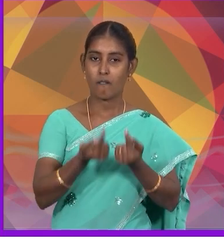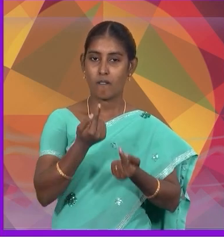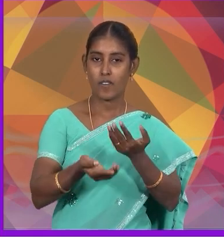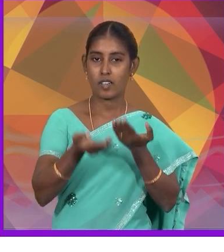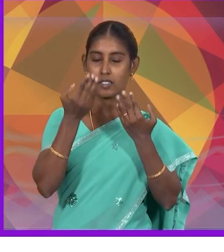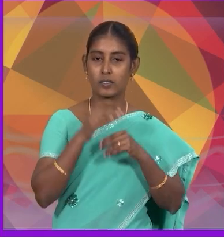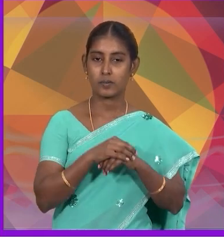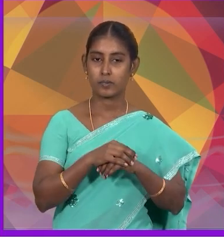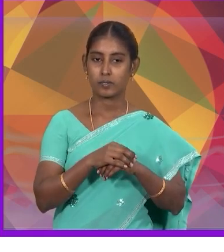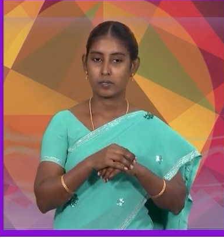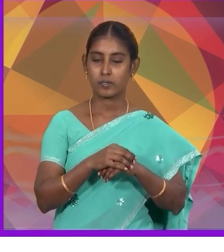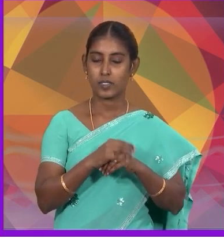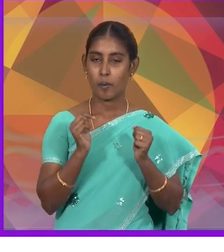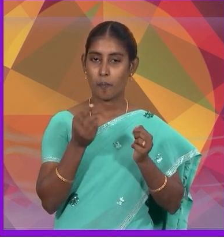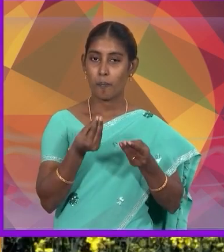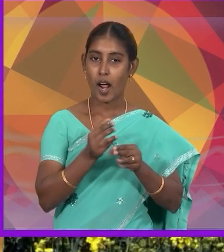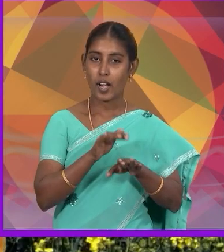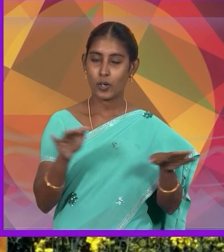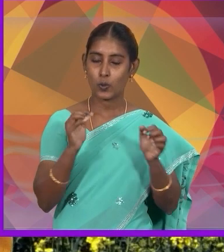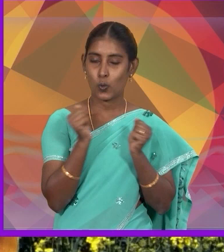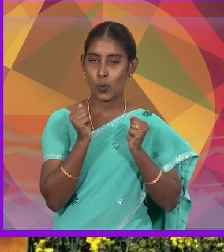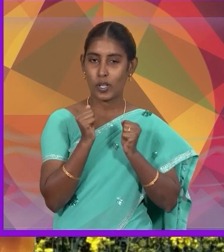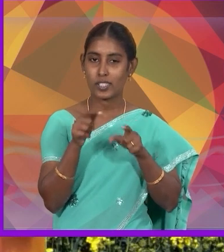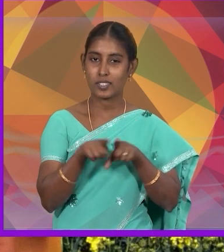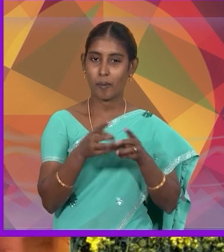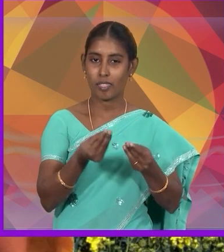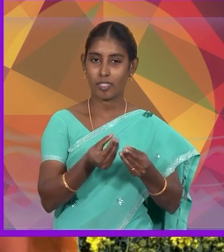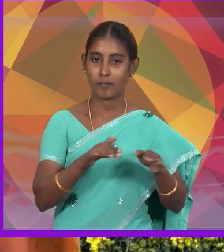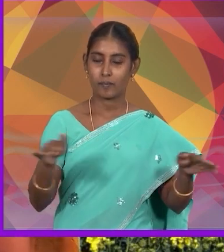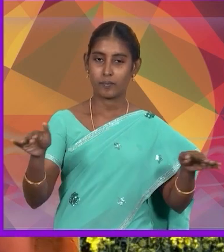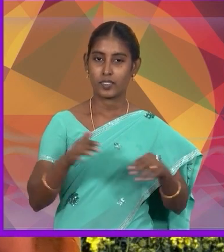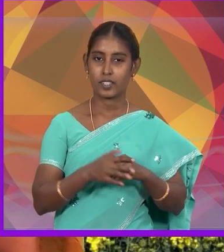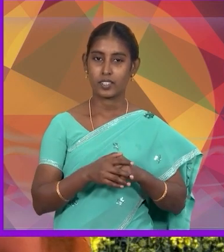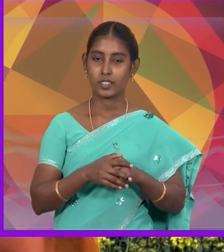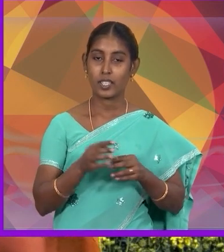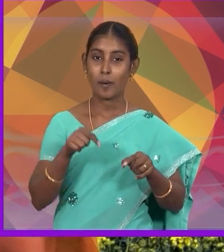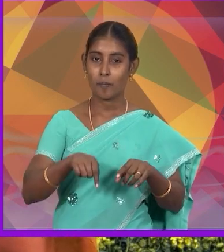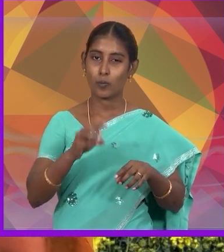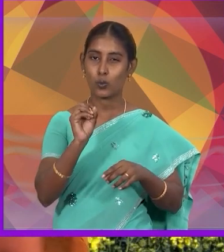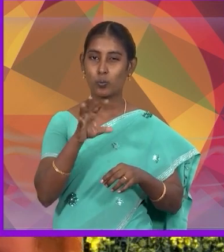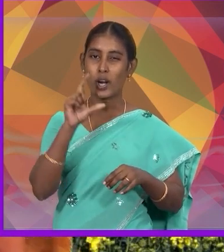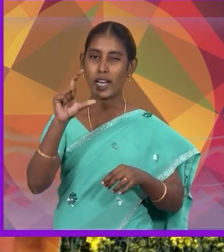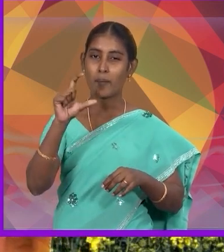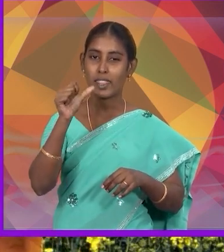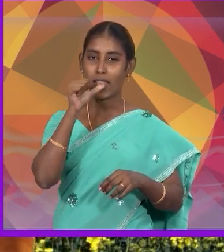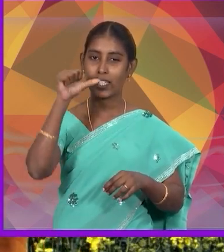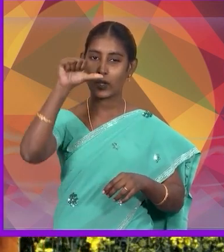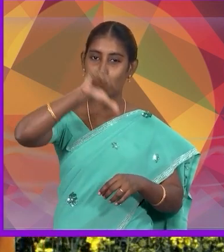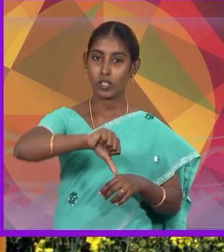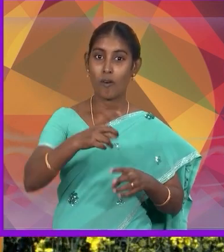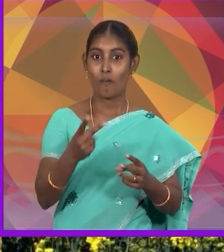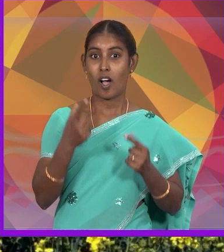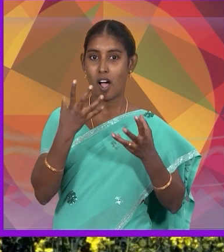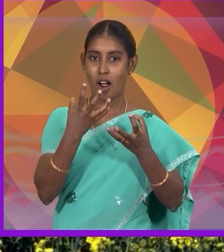மடன்னு மழைக்கலையே மண் குளிர தண்ணீர் பாய. சாதாரணமா நீங்க ஒரு டம்ளர் தண்ணியை எடுத்து நீங்க பூமிக்கு ஊத்துனீங்கன்னா உடனே அது புரிஞ்சிடும்